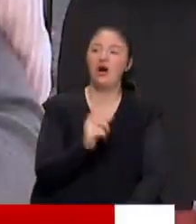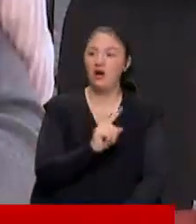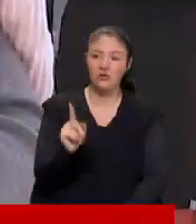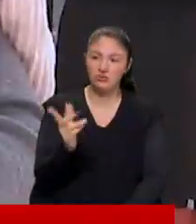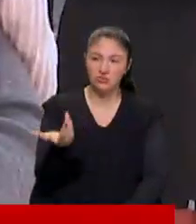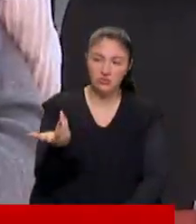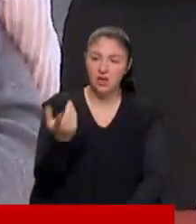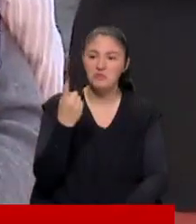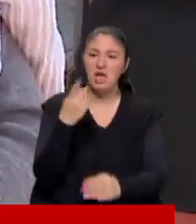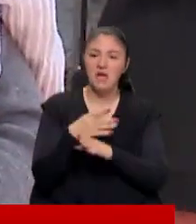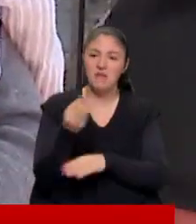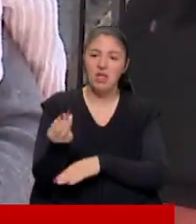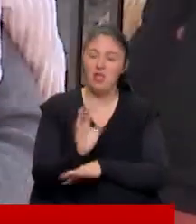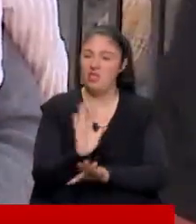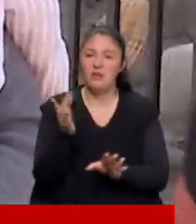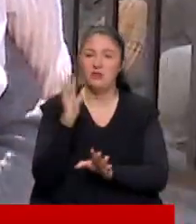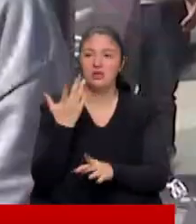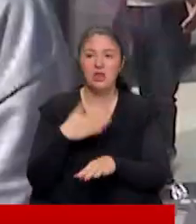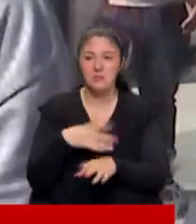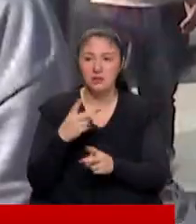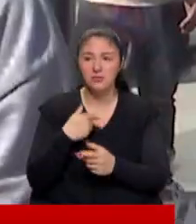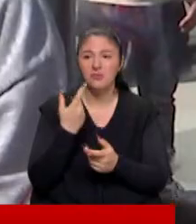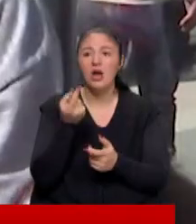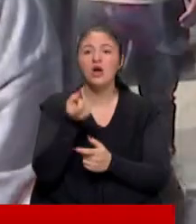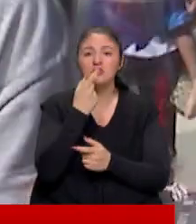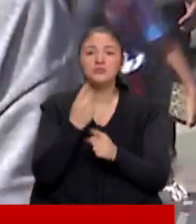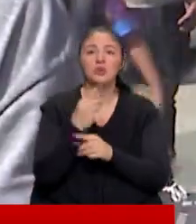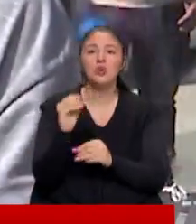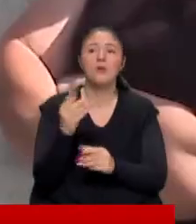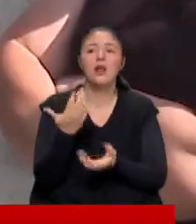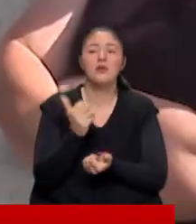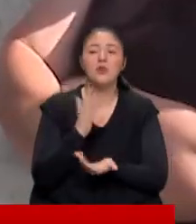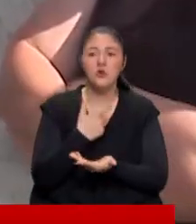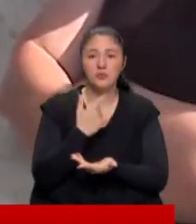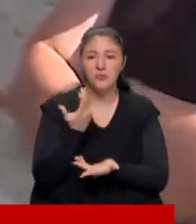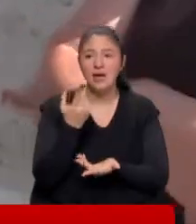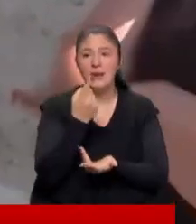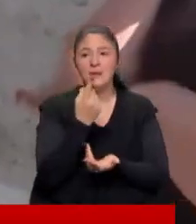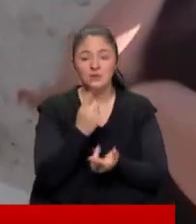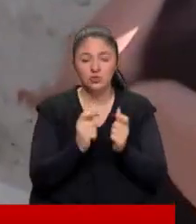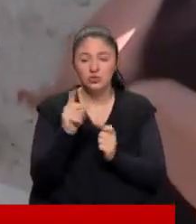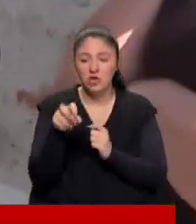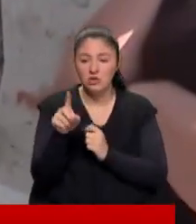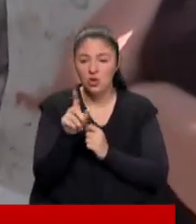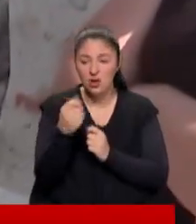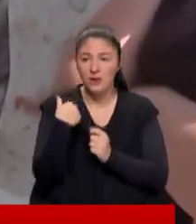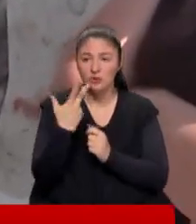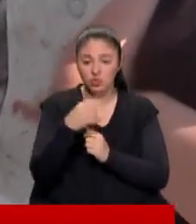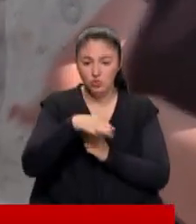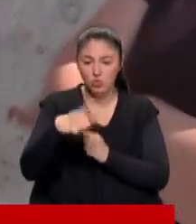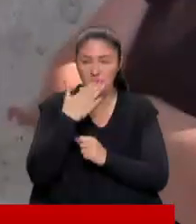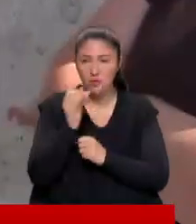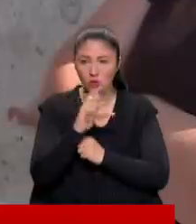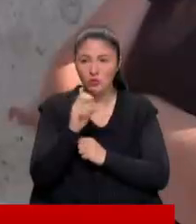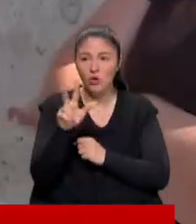Bir parça ekmek koyuyoruz o kadar. Ne yapabiliriz ki? Ben kuru yemiş koymuyorum. Alamıyorum. Bir süt 8 lira 10 lira. Ben 3 tane çocuk